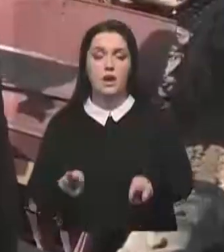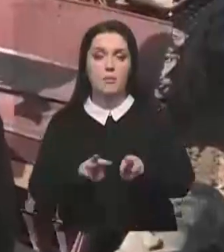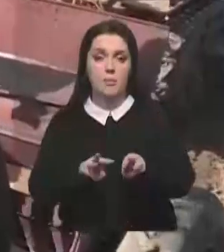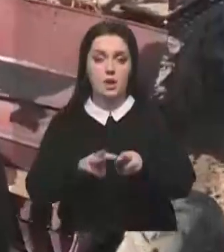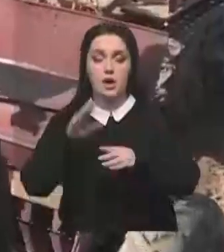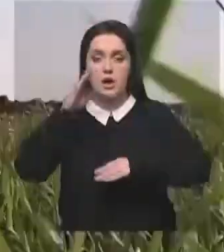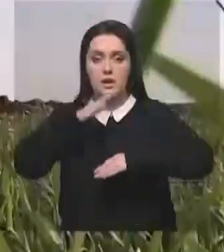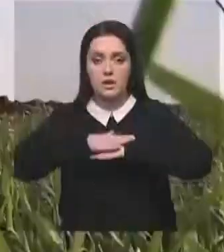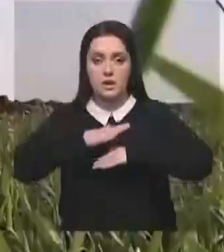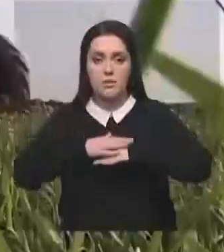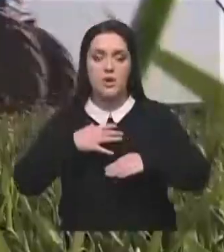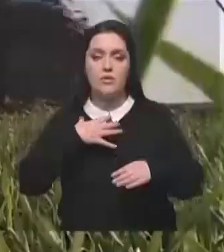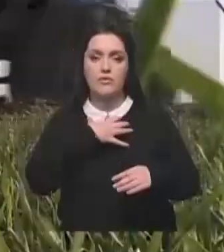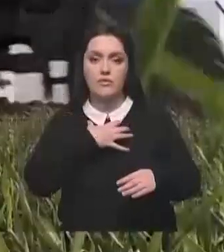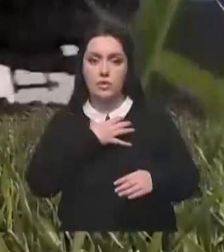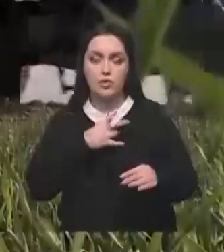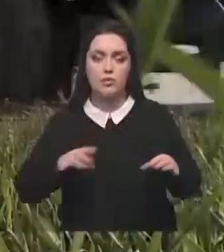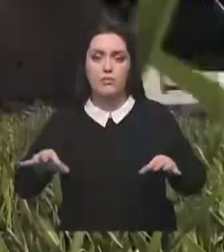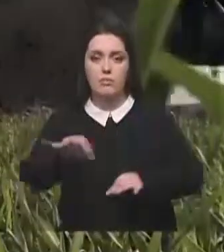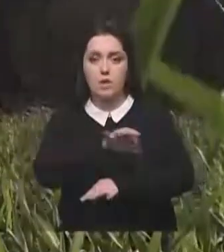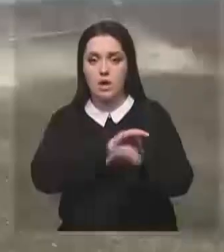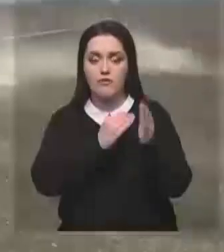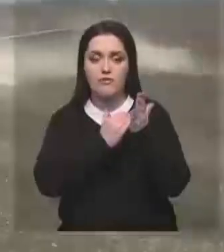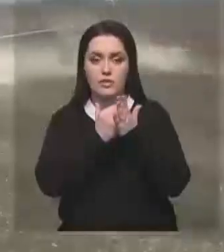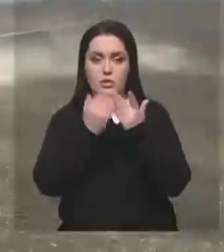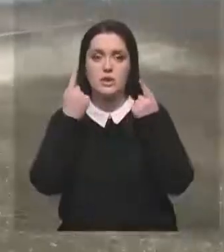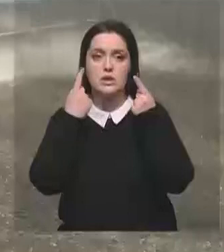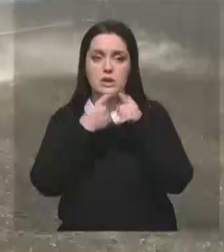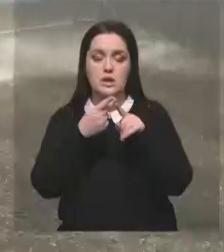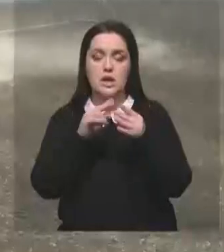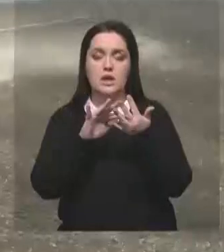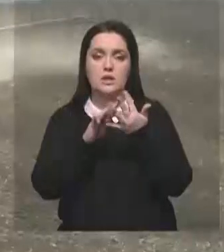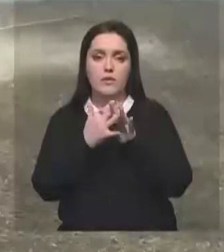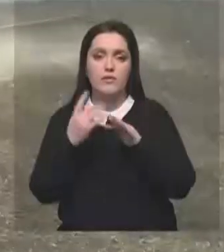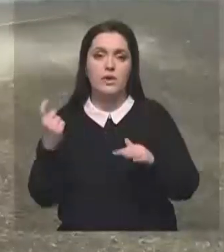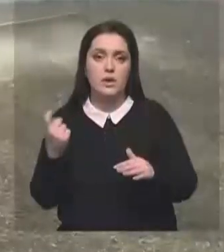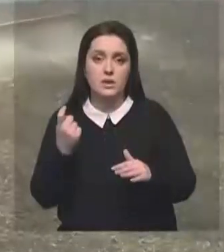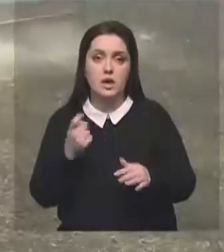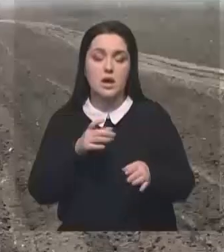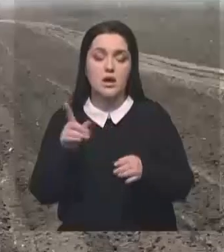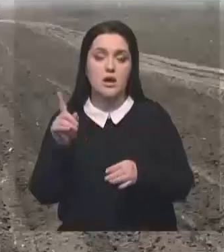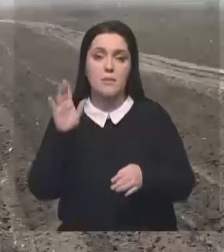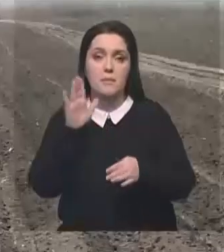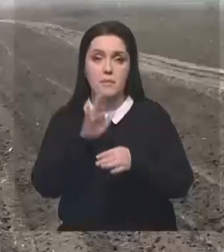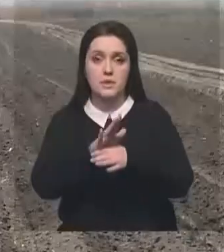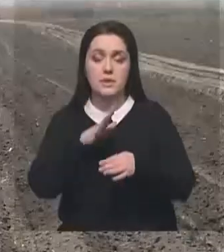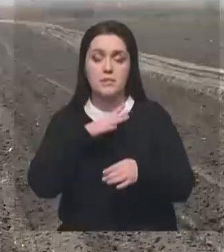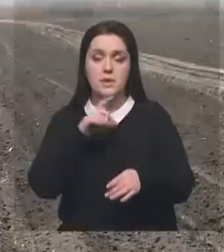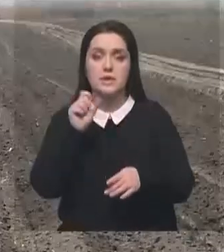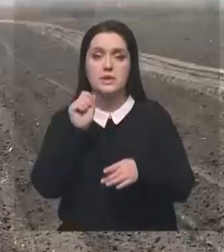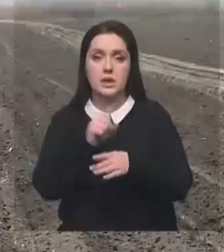и акиматам важно разработать проекты высоких технологий для сельского хозяйства, выполнить поставленные президентом